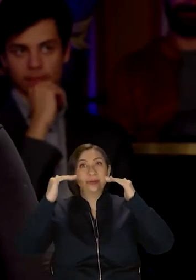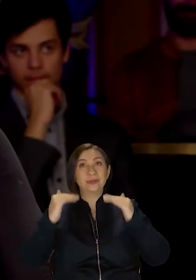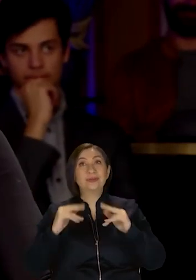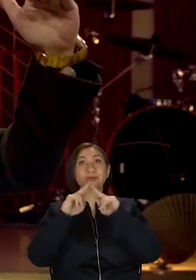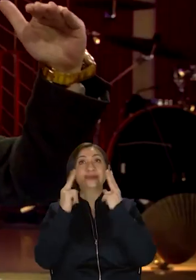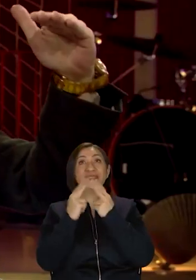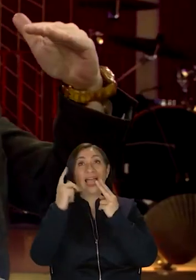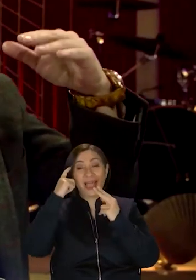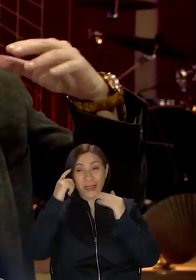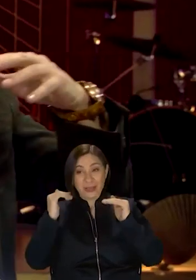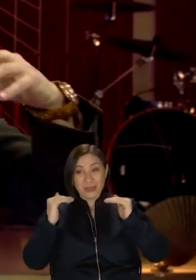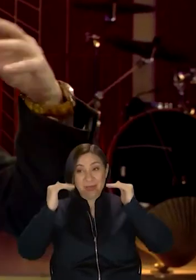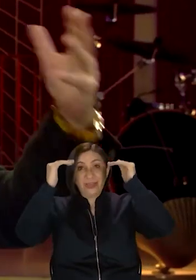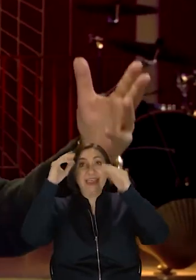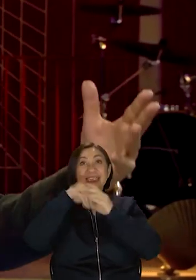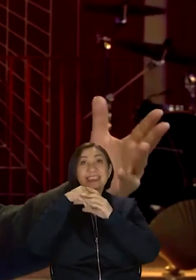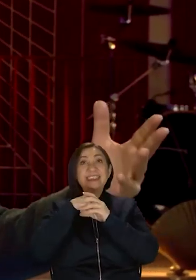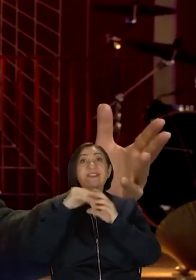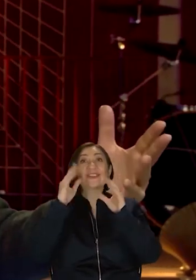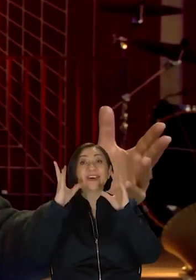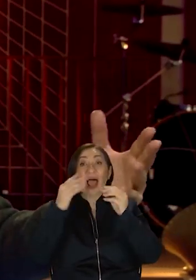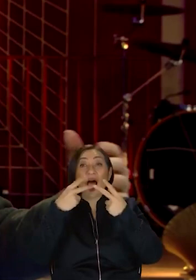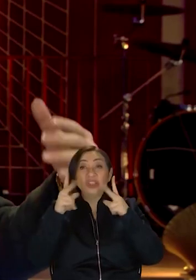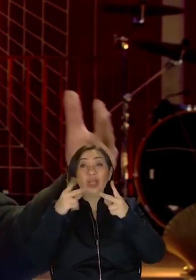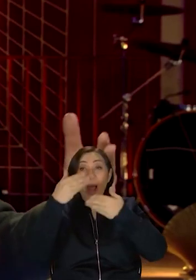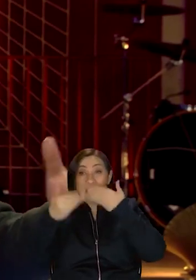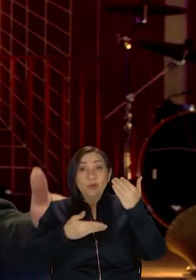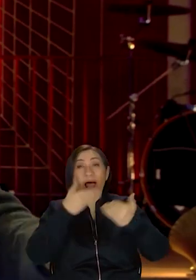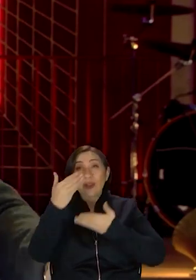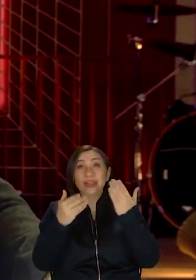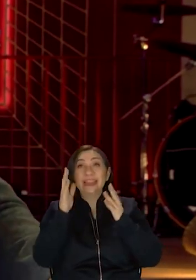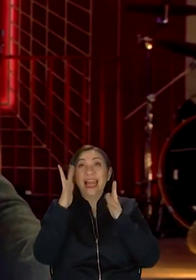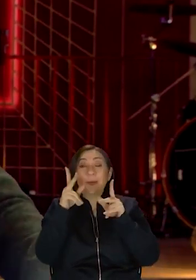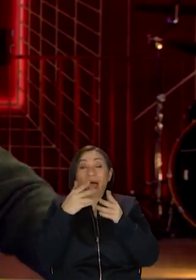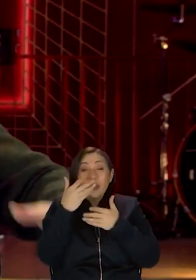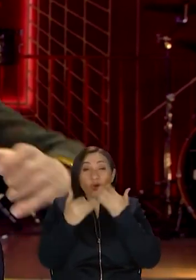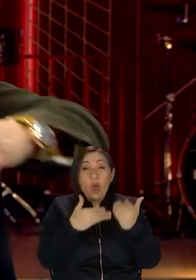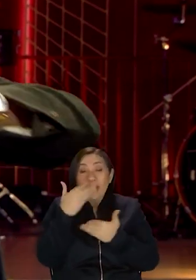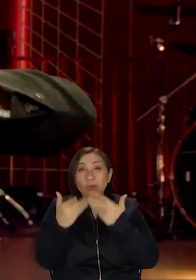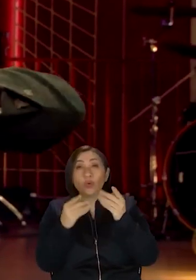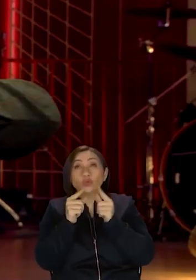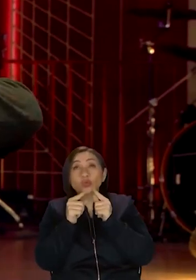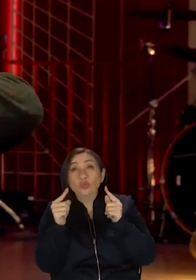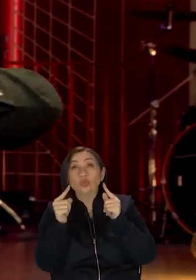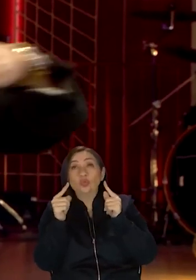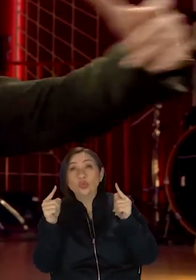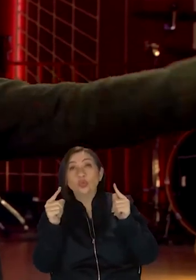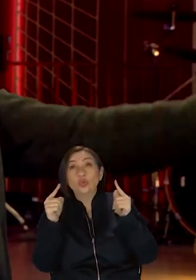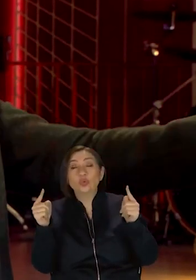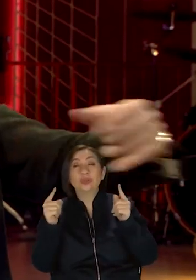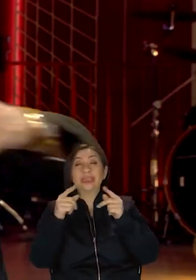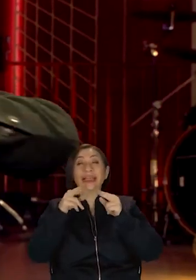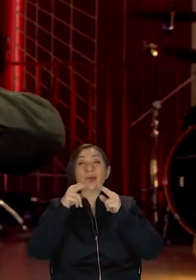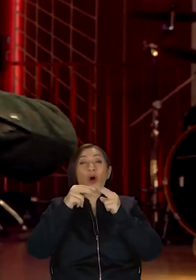dünyada. IQ'yu yükseltmek için her şey tasvir ediliyor. Okay. Her şey deli gibi tasvir ediliyor ve uzun